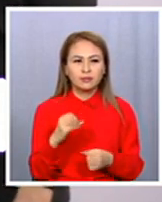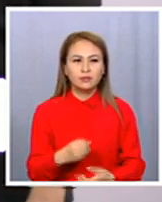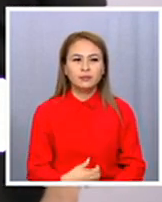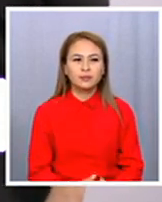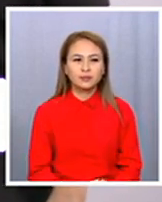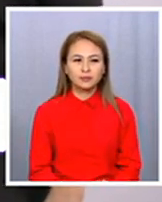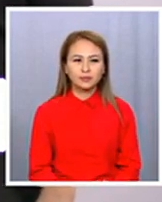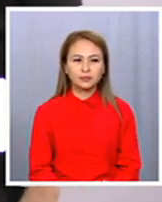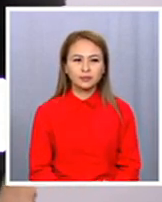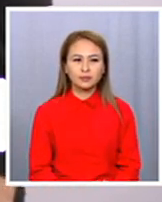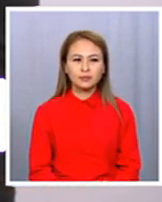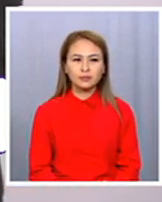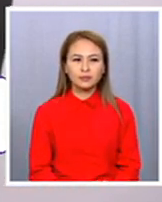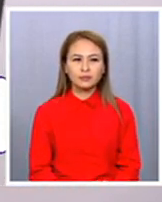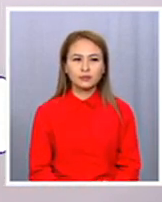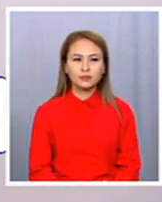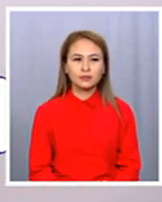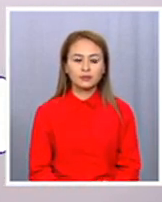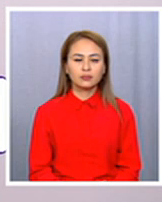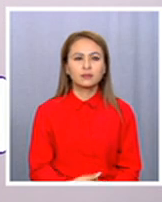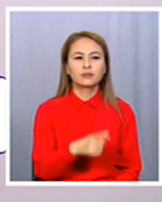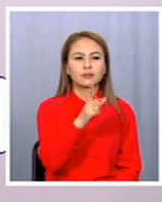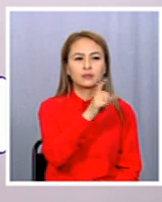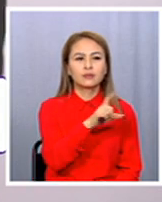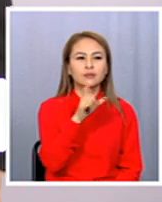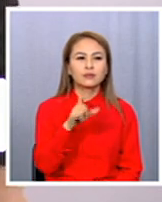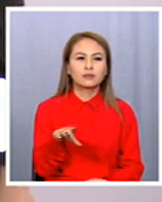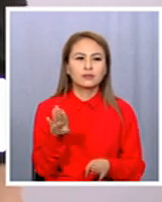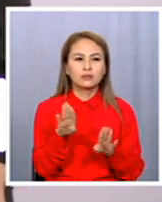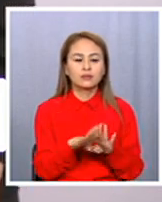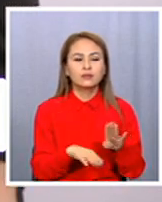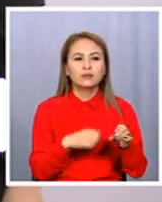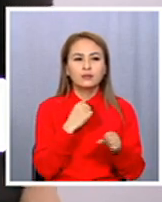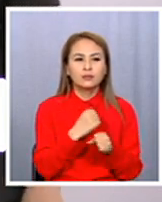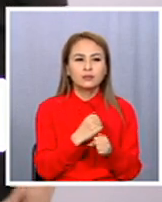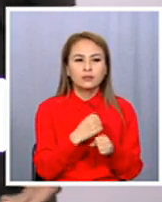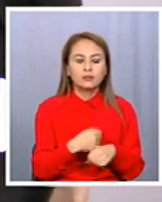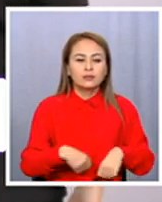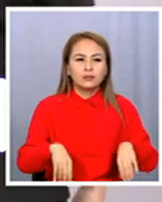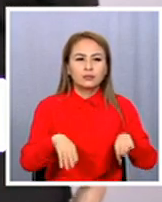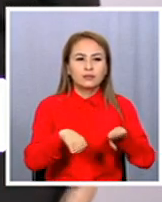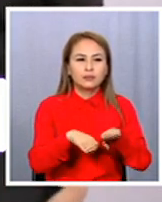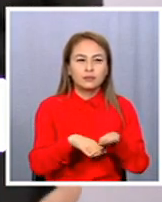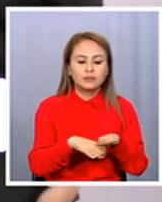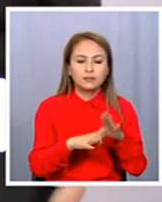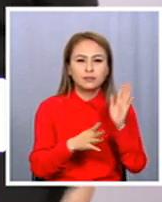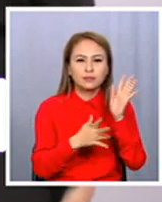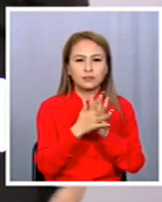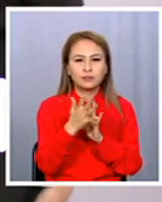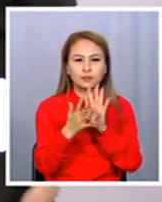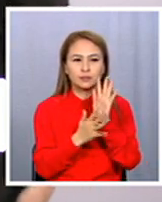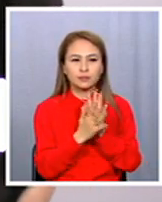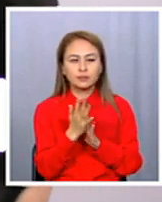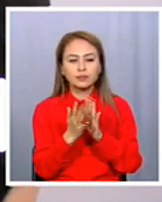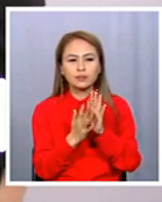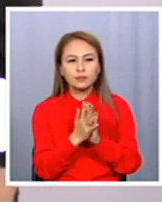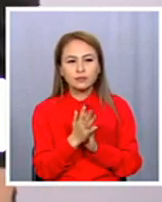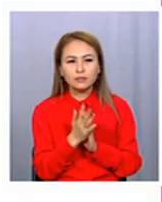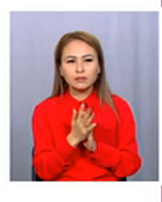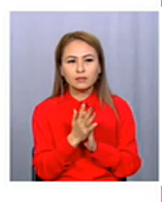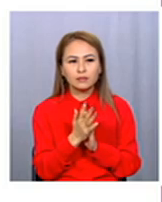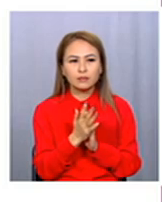жерде адамның жаңағы қолмен жасалатын өнімдерде бұларда өсімдіктің, жануарлардың түрлері